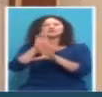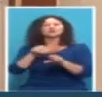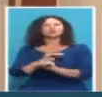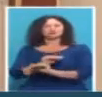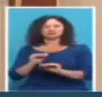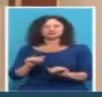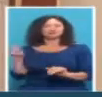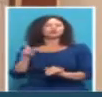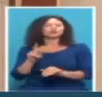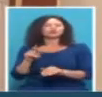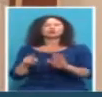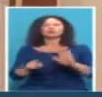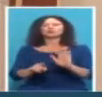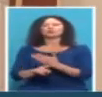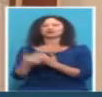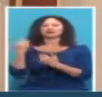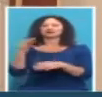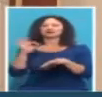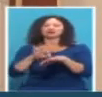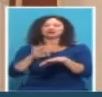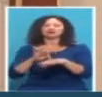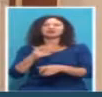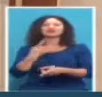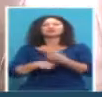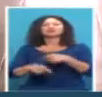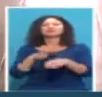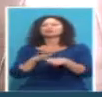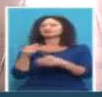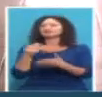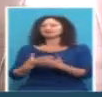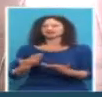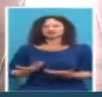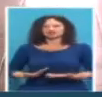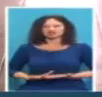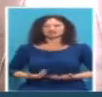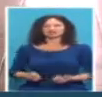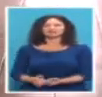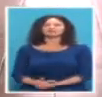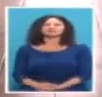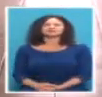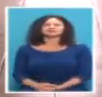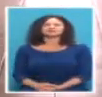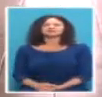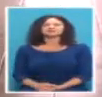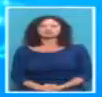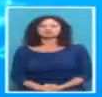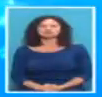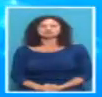пациентов, чтобы избавить их от боли и вернуть к полноценной жизни. Лина Карелина, Жаслан Сыздыков, телеканал